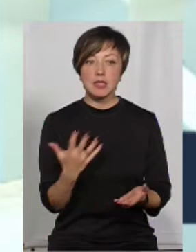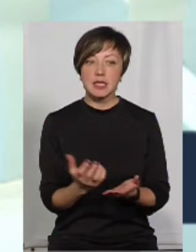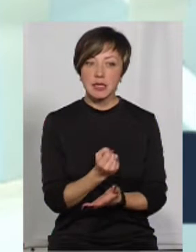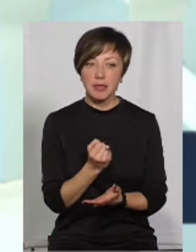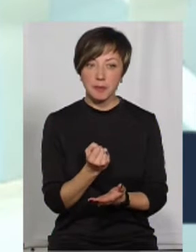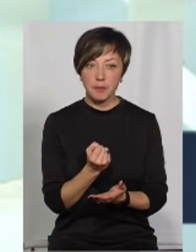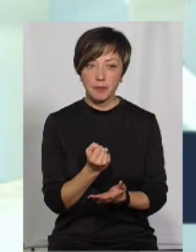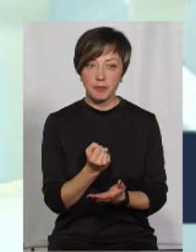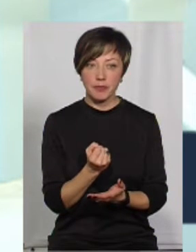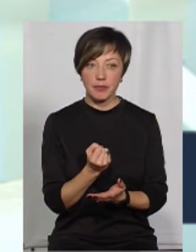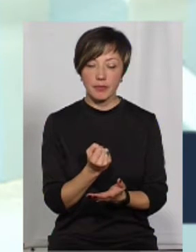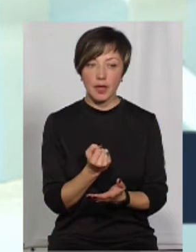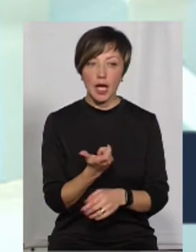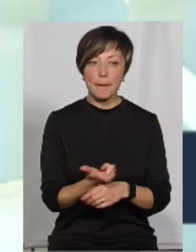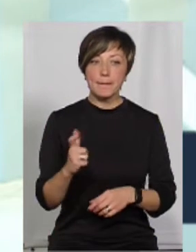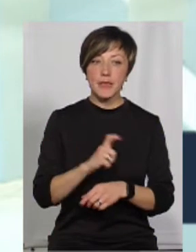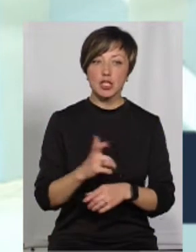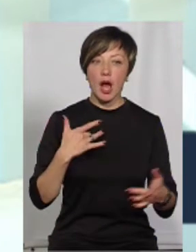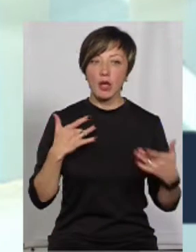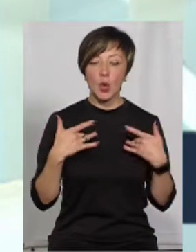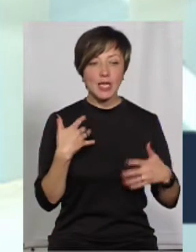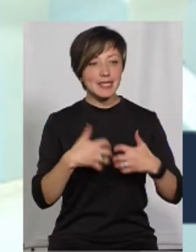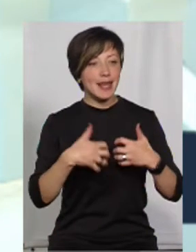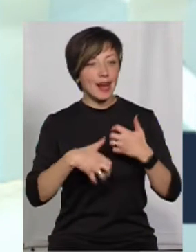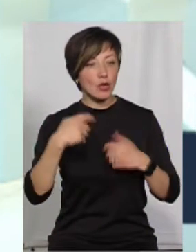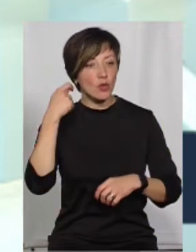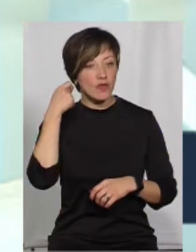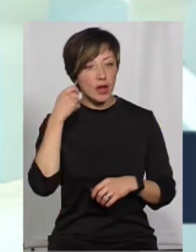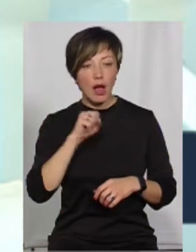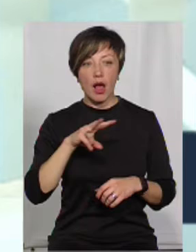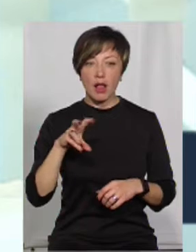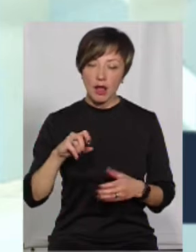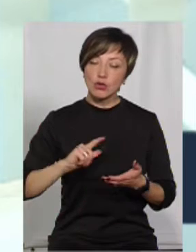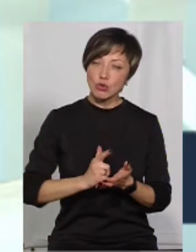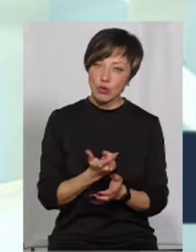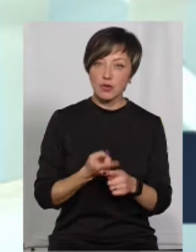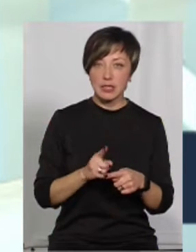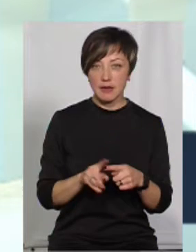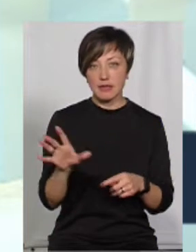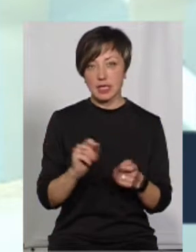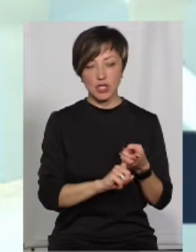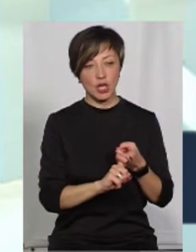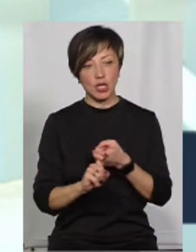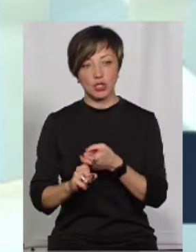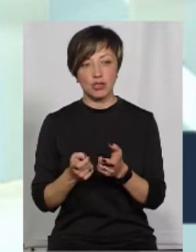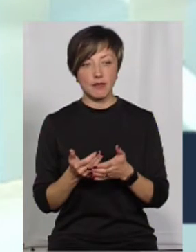знайти більше акторів середнього віку, але, знов-таки, це все